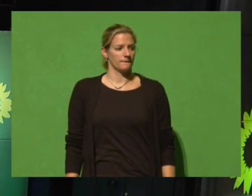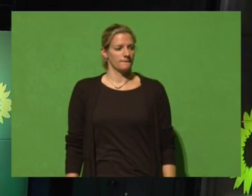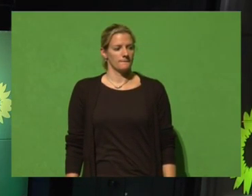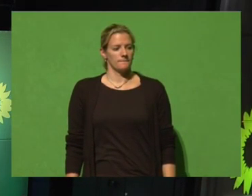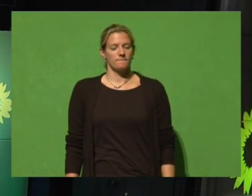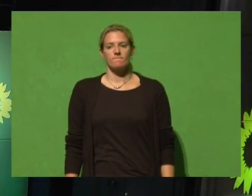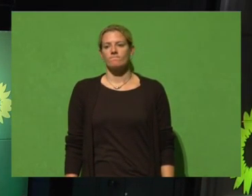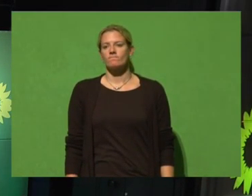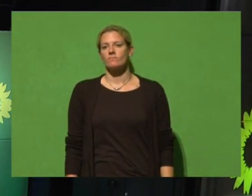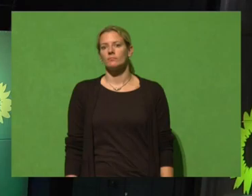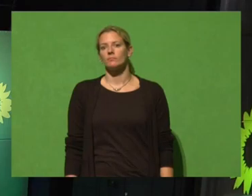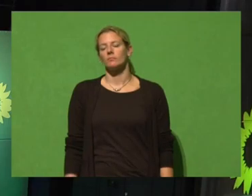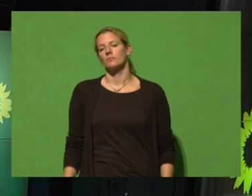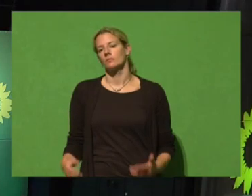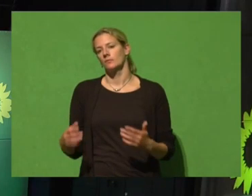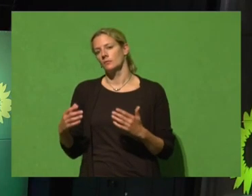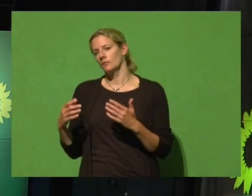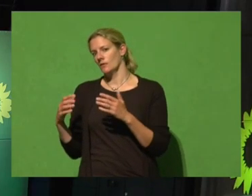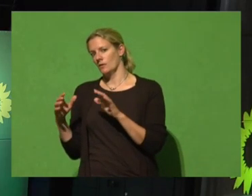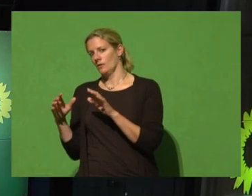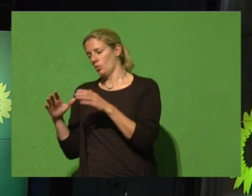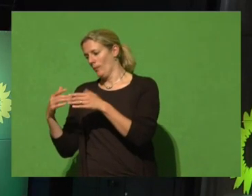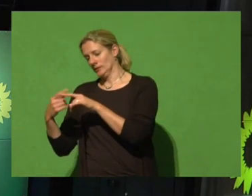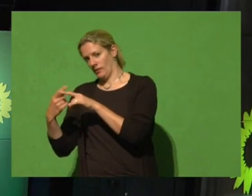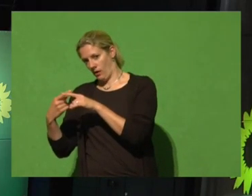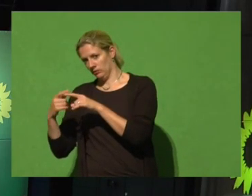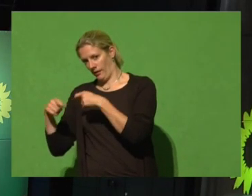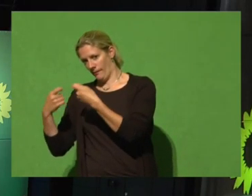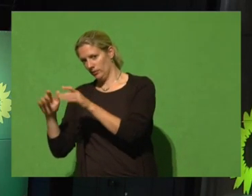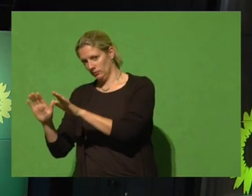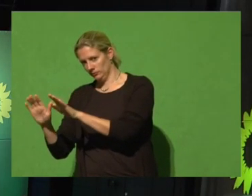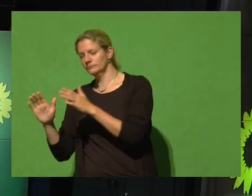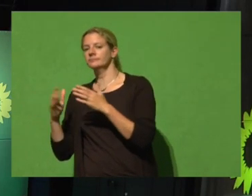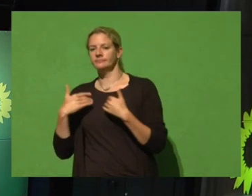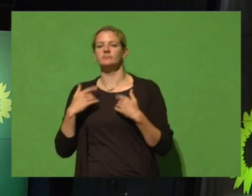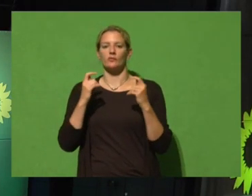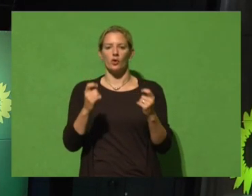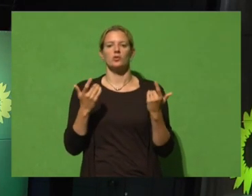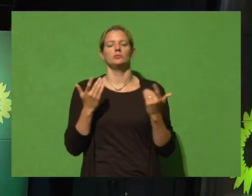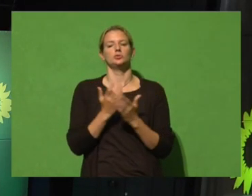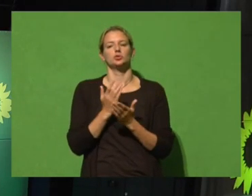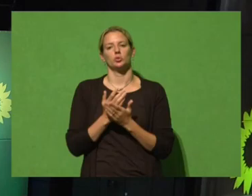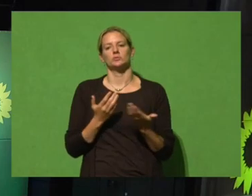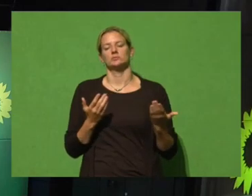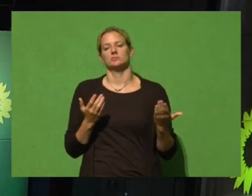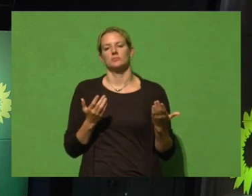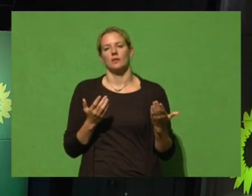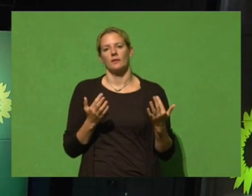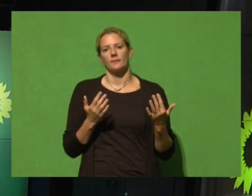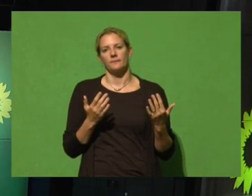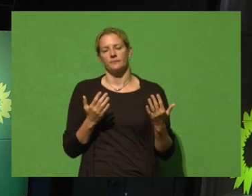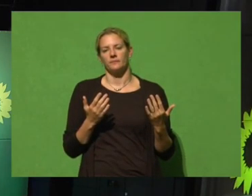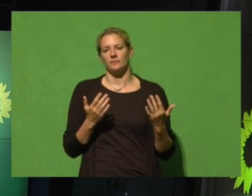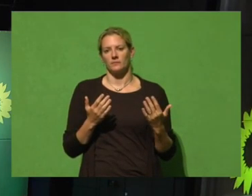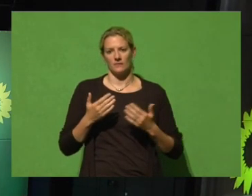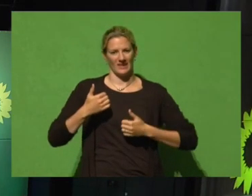Während die Auszählkommission das Ergebnis auszählt, würden wir euch vorschlagen, dass wir direkt mit der Vorstellung der